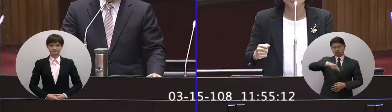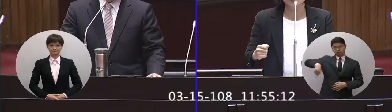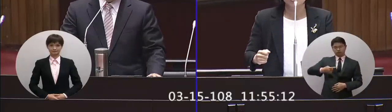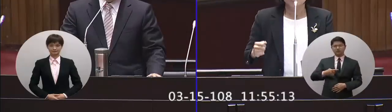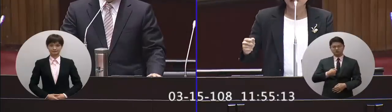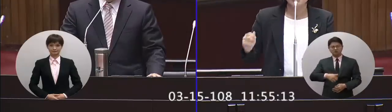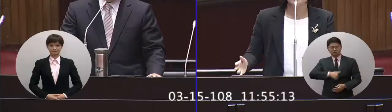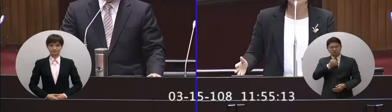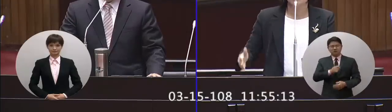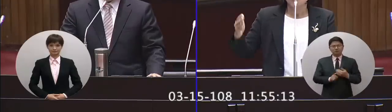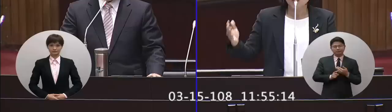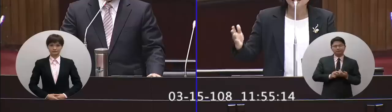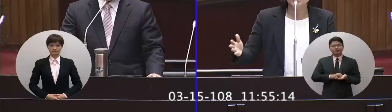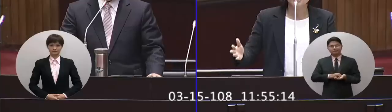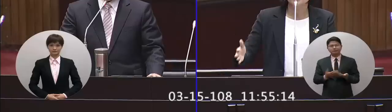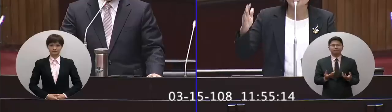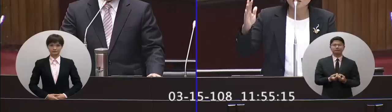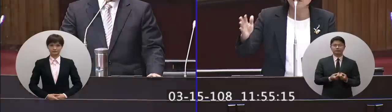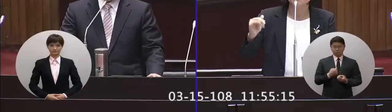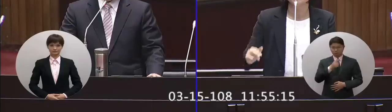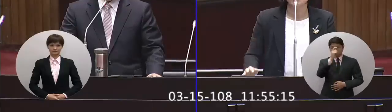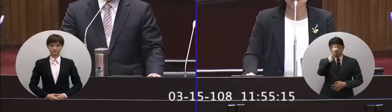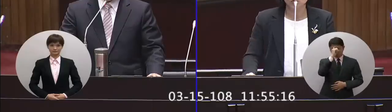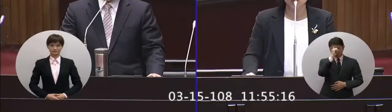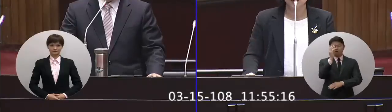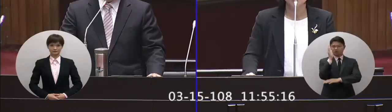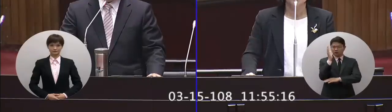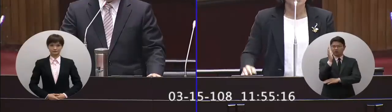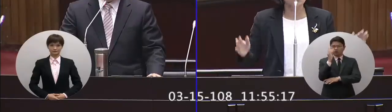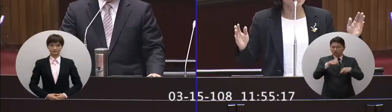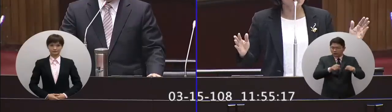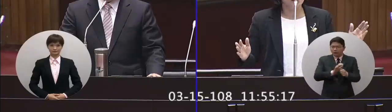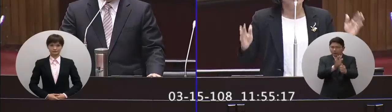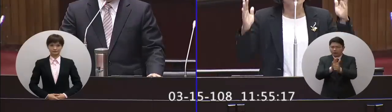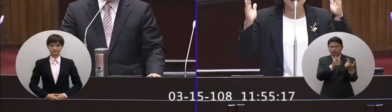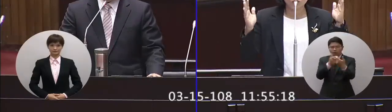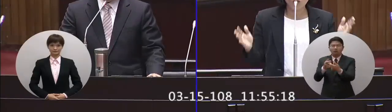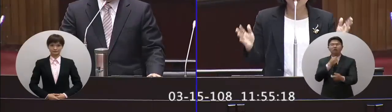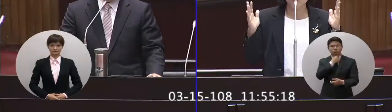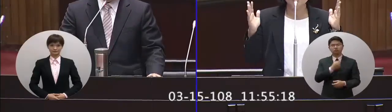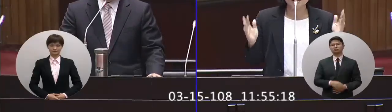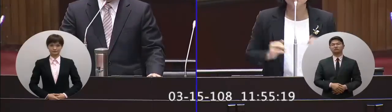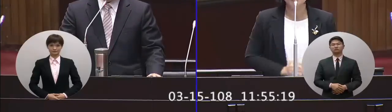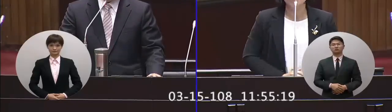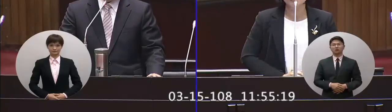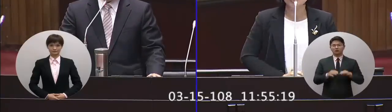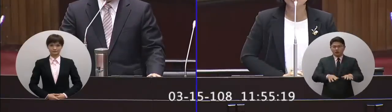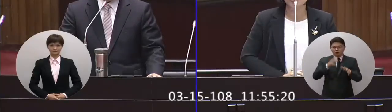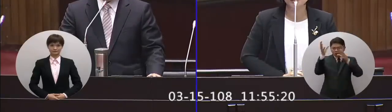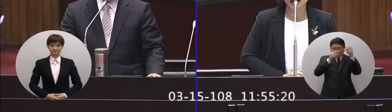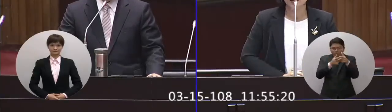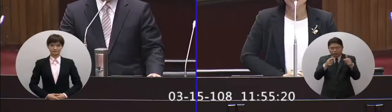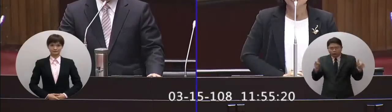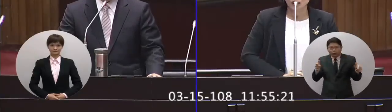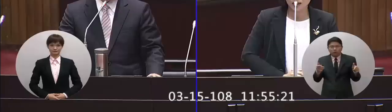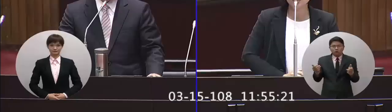非常焦虑，非常焦虑。我们期待的是政府要有作为，而我认为在多元资讯开放的社